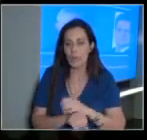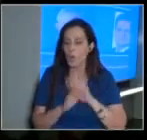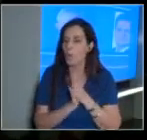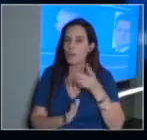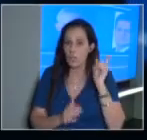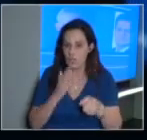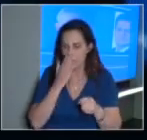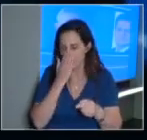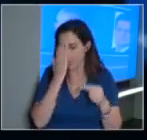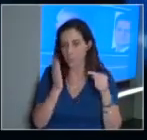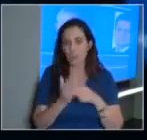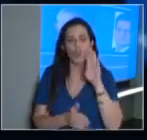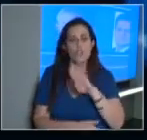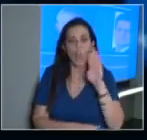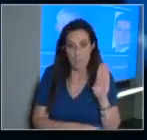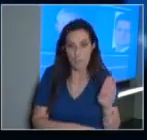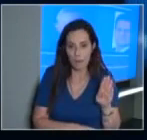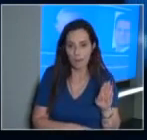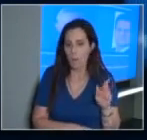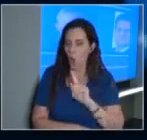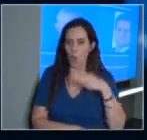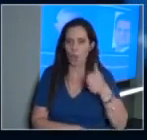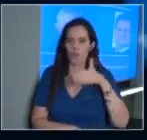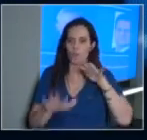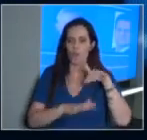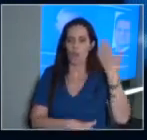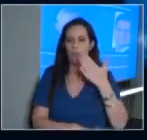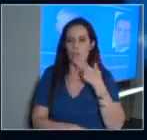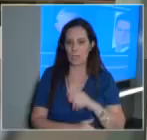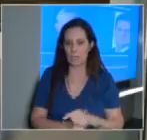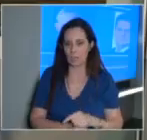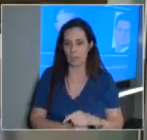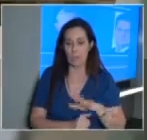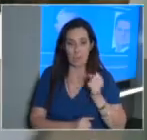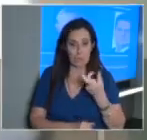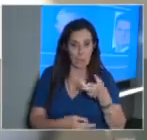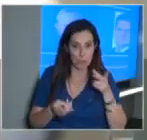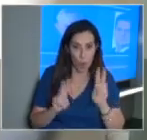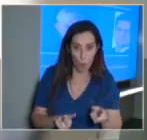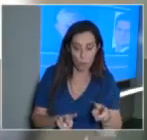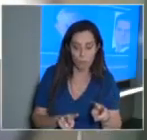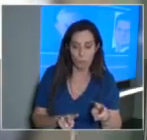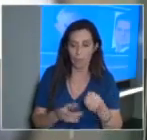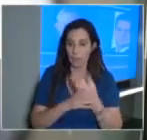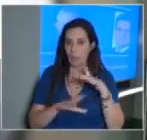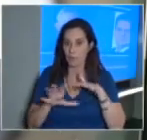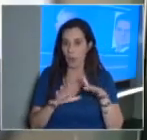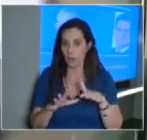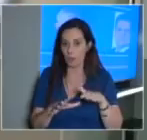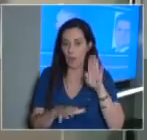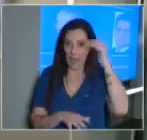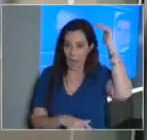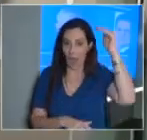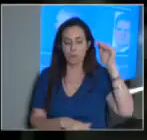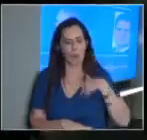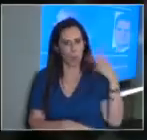מה שצריך כדי שבנימין נתניהו לא יהיה ראש הממשלה הבא של מדינת ישראל. אם תהיה אפשרות שהרכבת הממשלה תוטל על בני